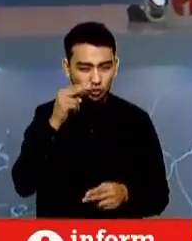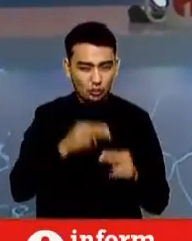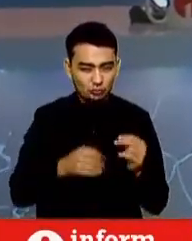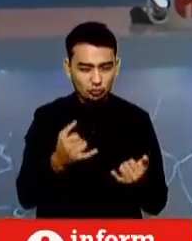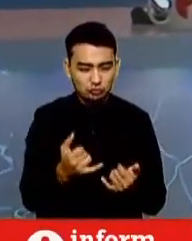11